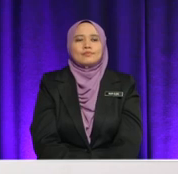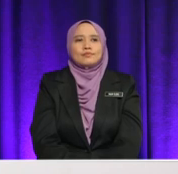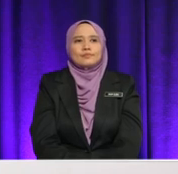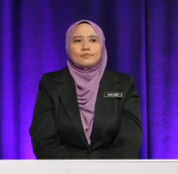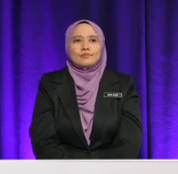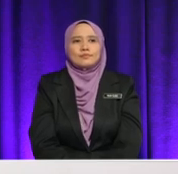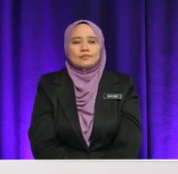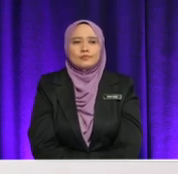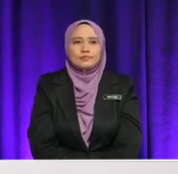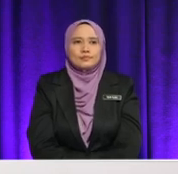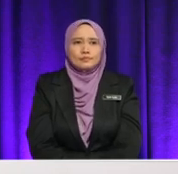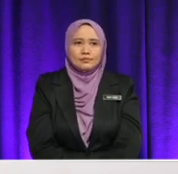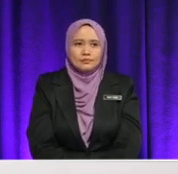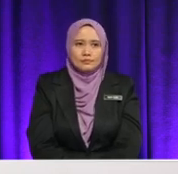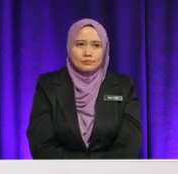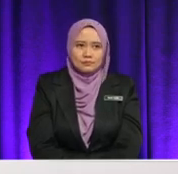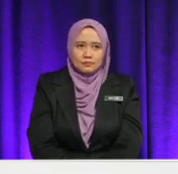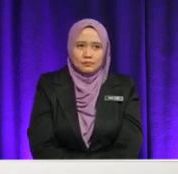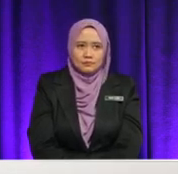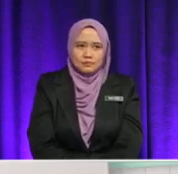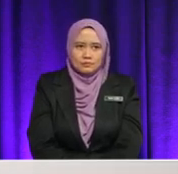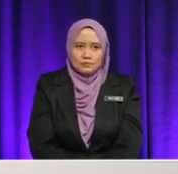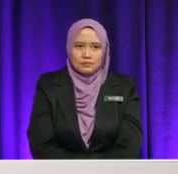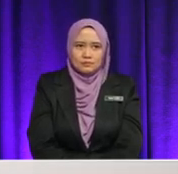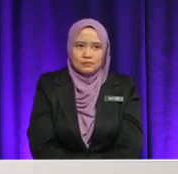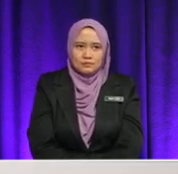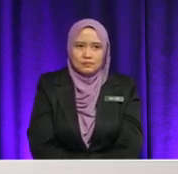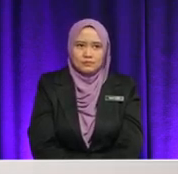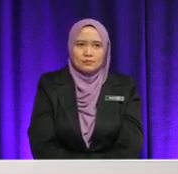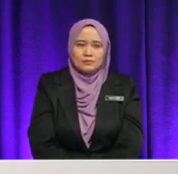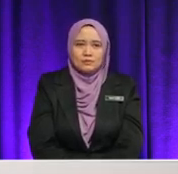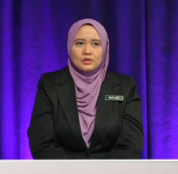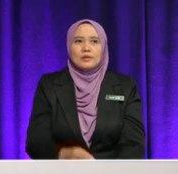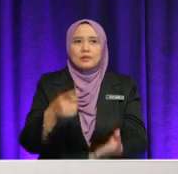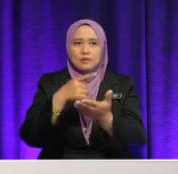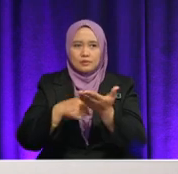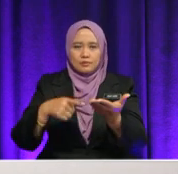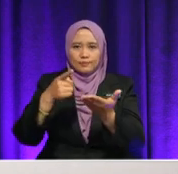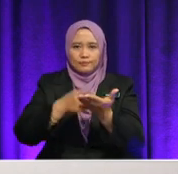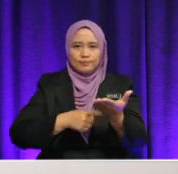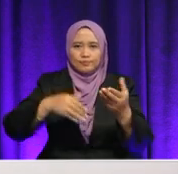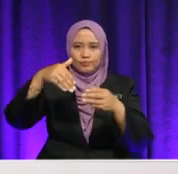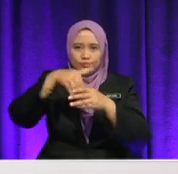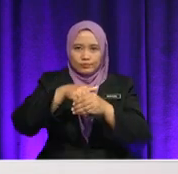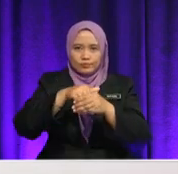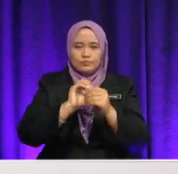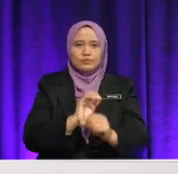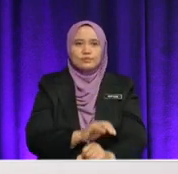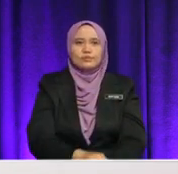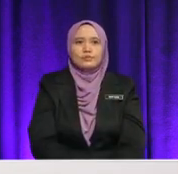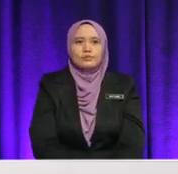mencadangkan memberi ide mencadangkan apa berkaitan peliharanya secara khusus